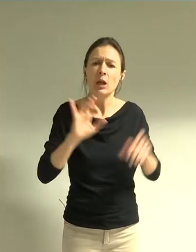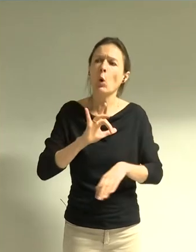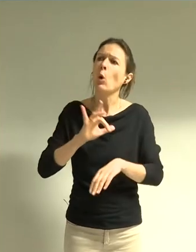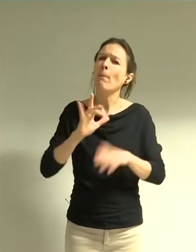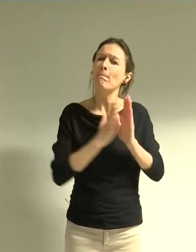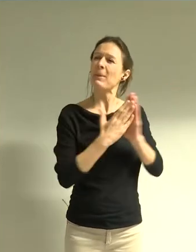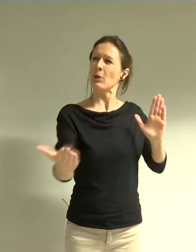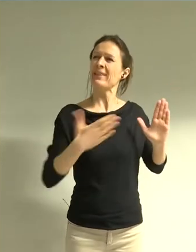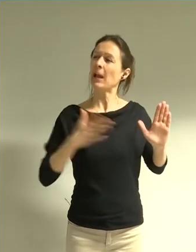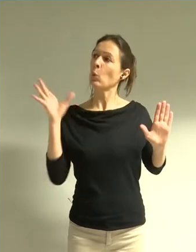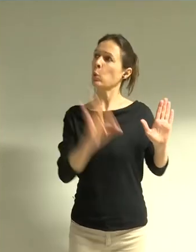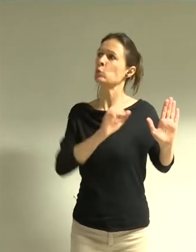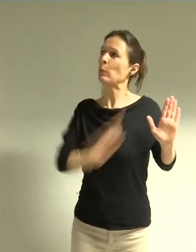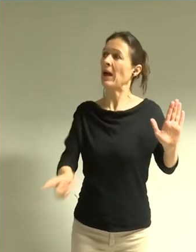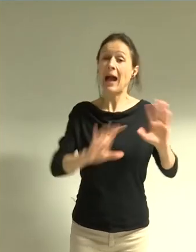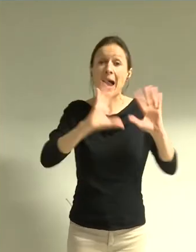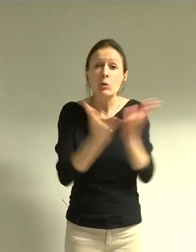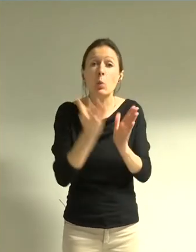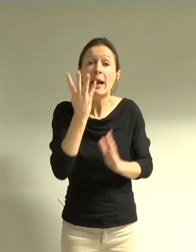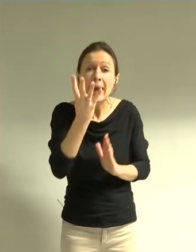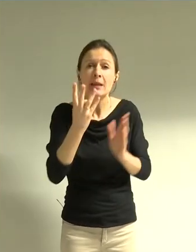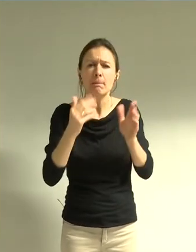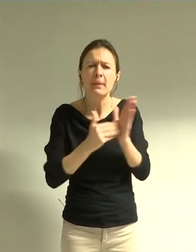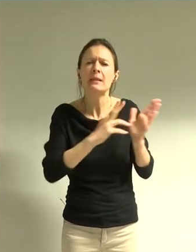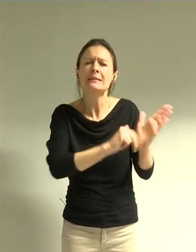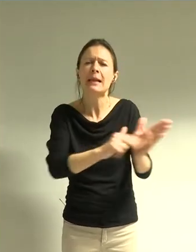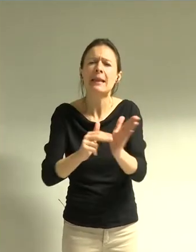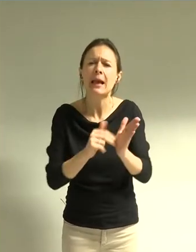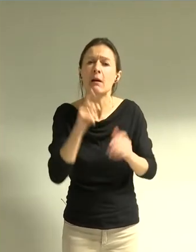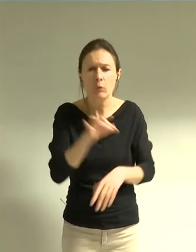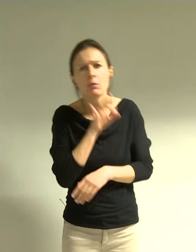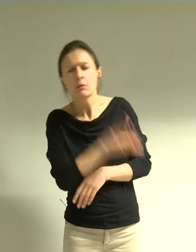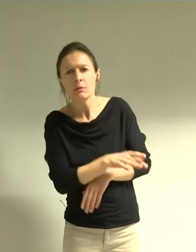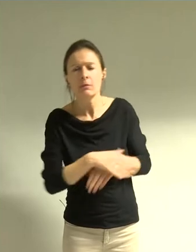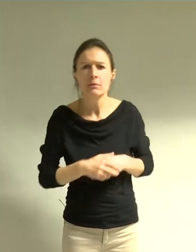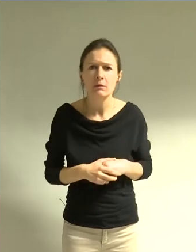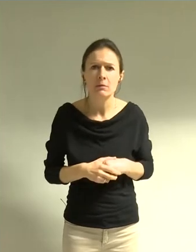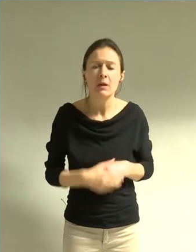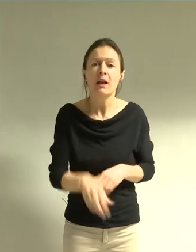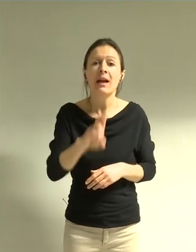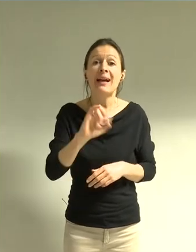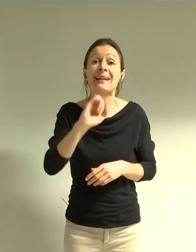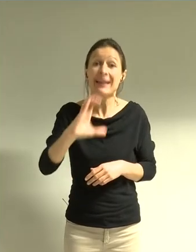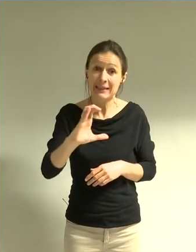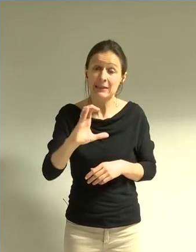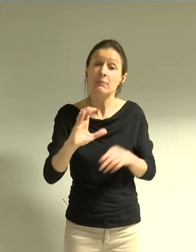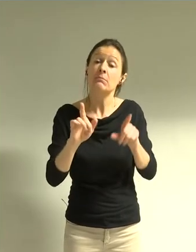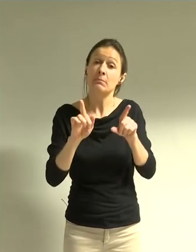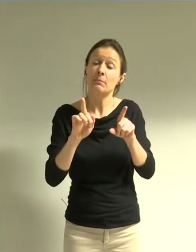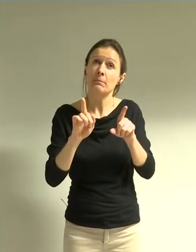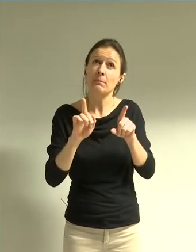les quatre mille signataires vous avez également rejeté loric référendum tant que initiative